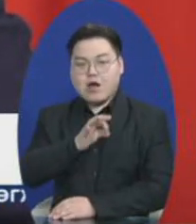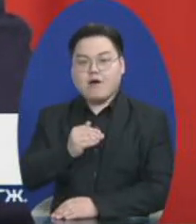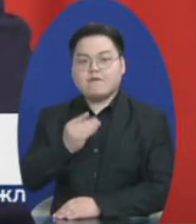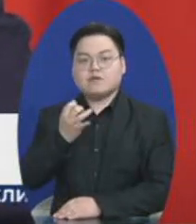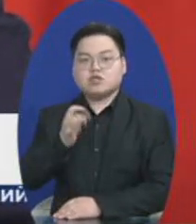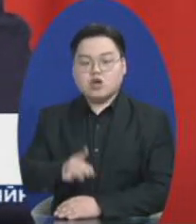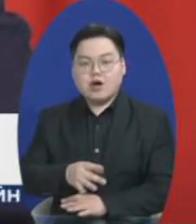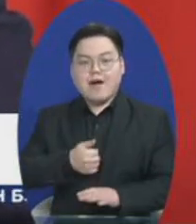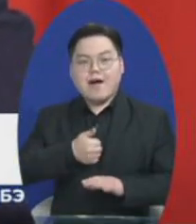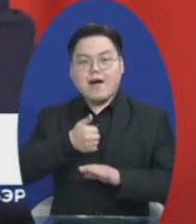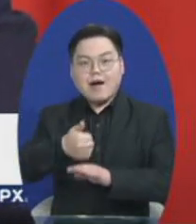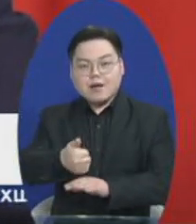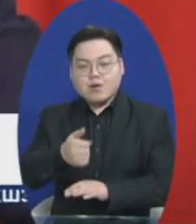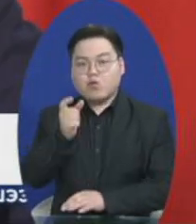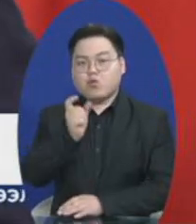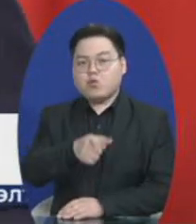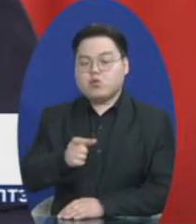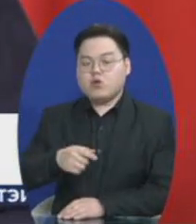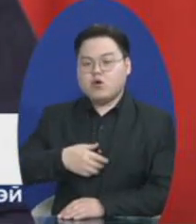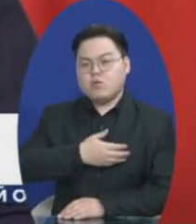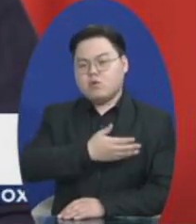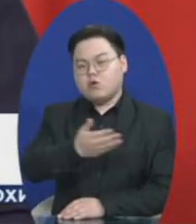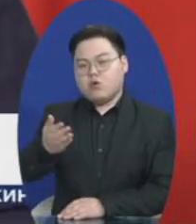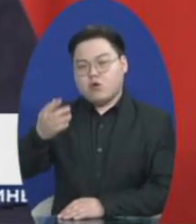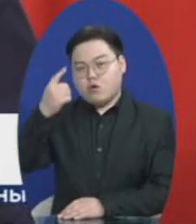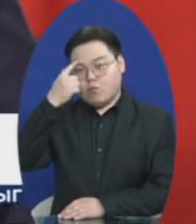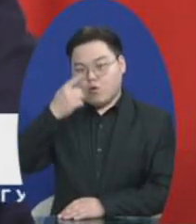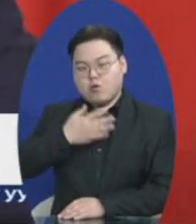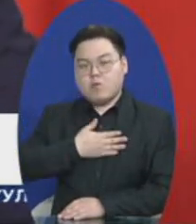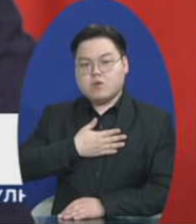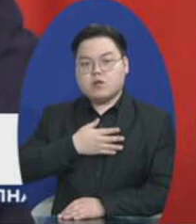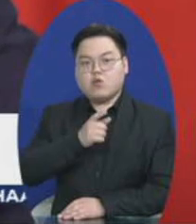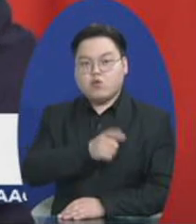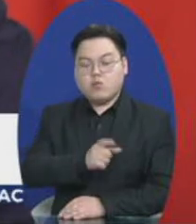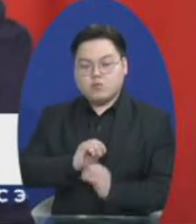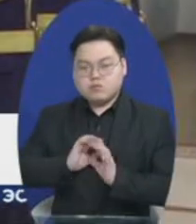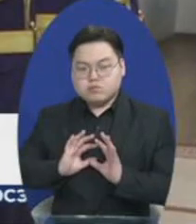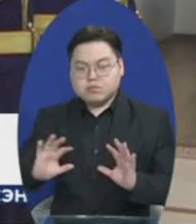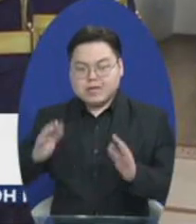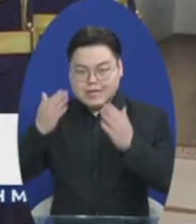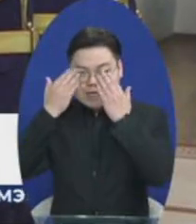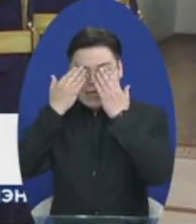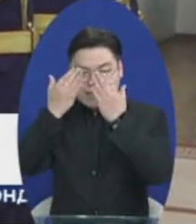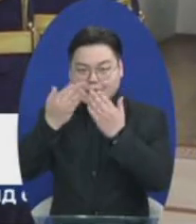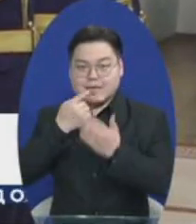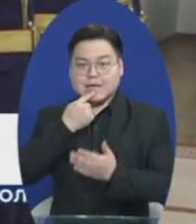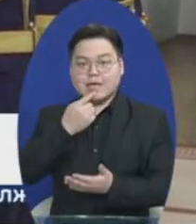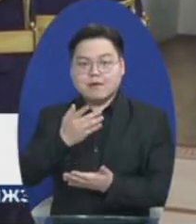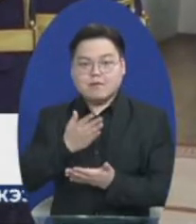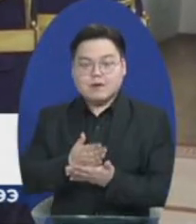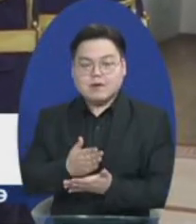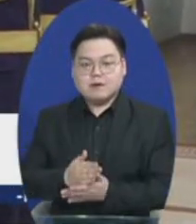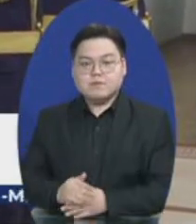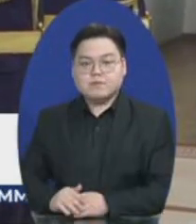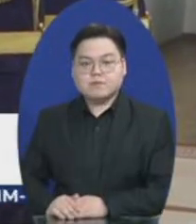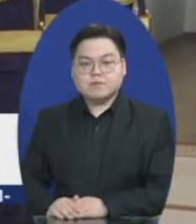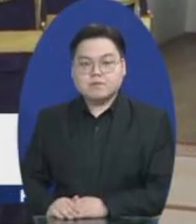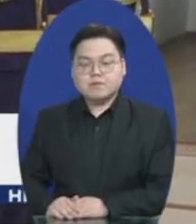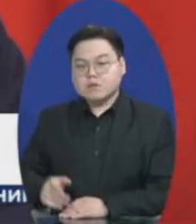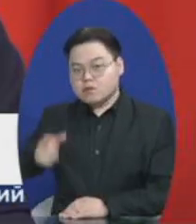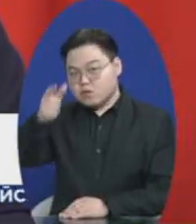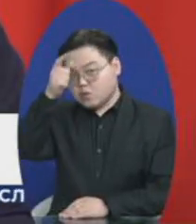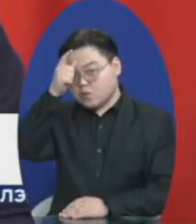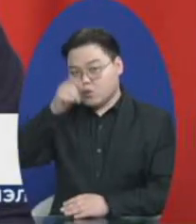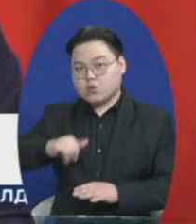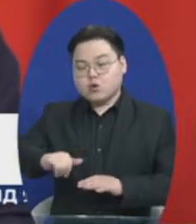та бүхэндээ нийт монголчуудынхаа нэрийн өмнөөс гүн талархал илэрхийлье. Бүгд найрамдах Турк улсад